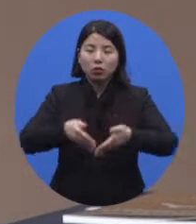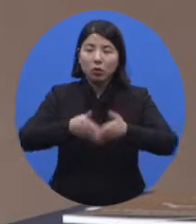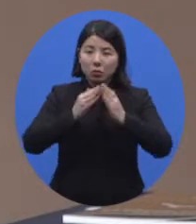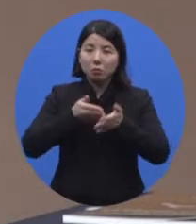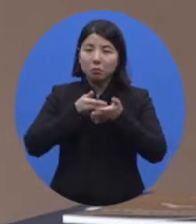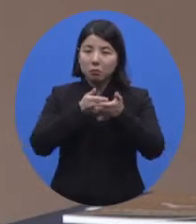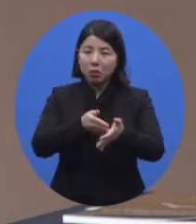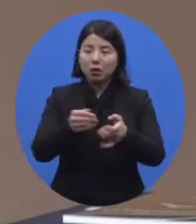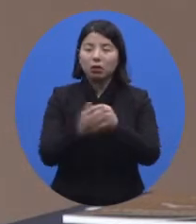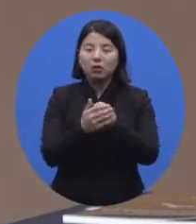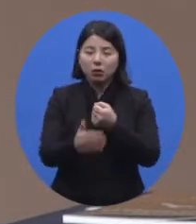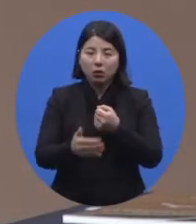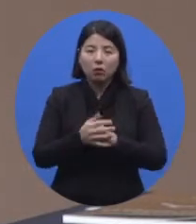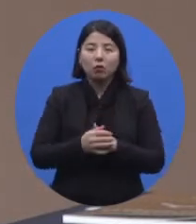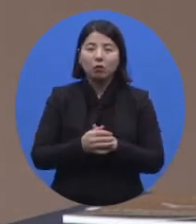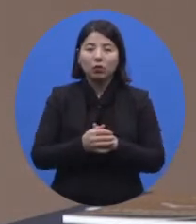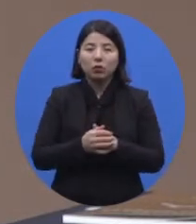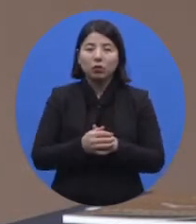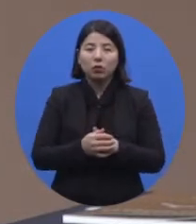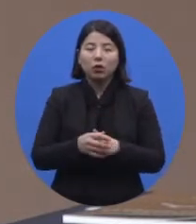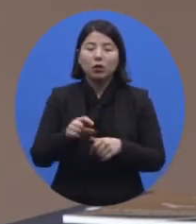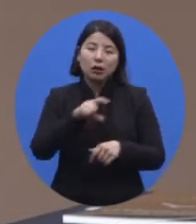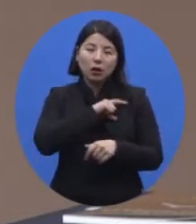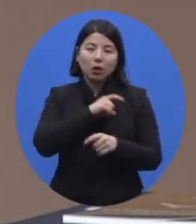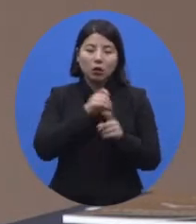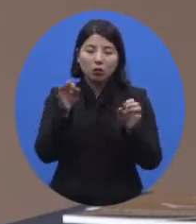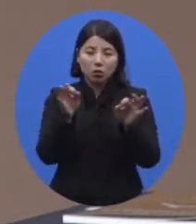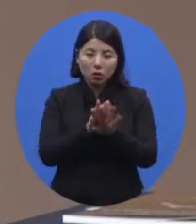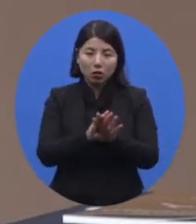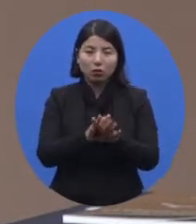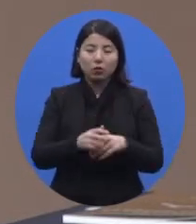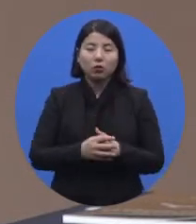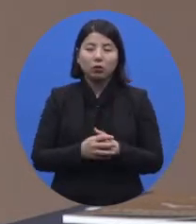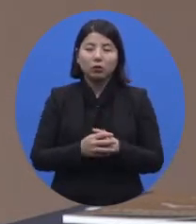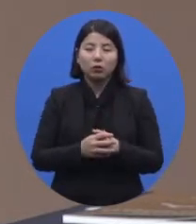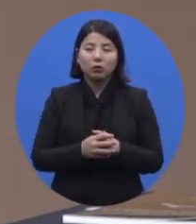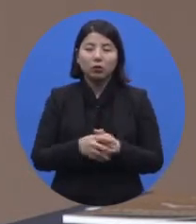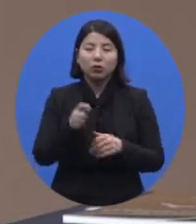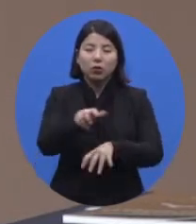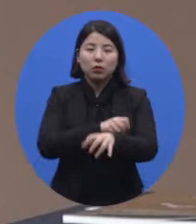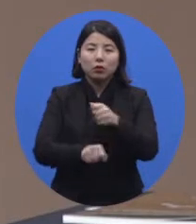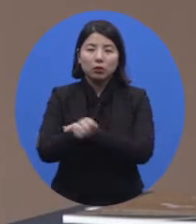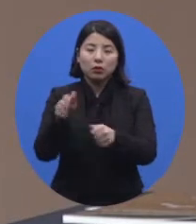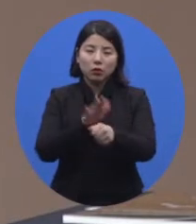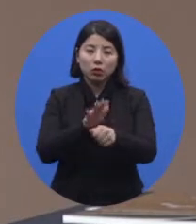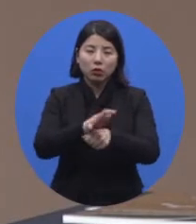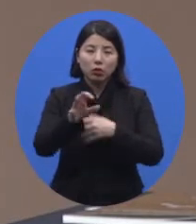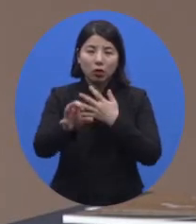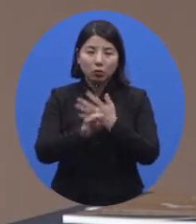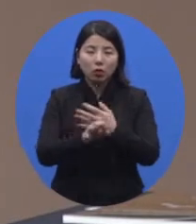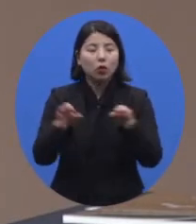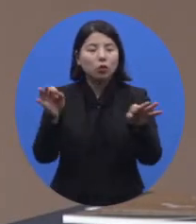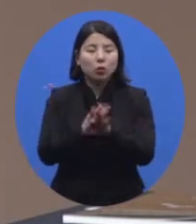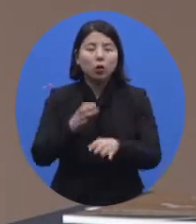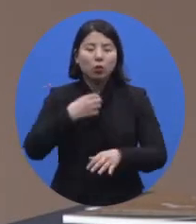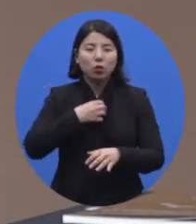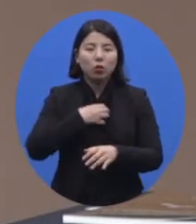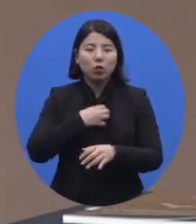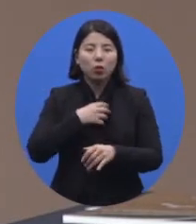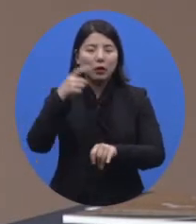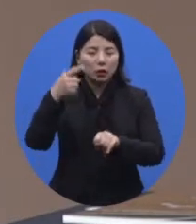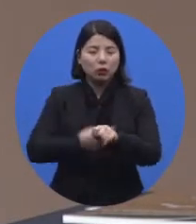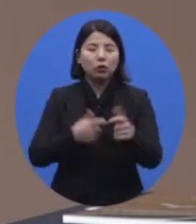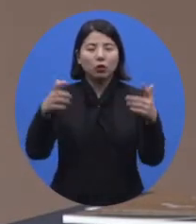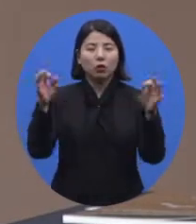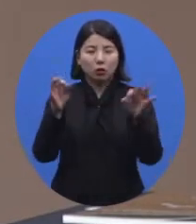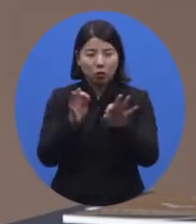제도를 도입을 해서 정말로 소멸위험군이라는 용어가 없어지도록 했자. 그 여기 적극 지원해주면 우리 소멸위험군이 저절로